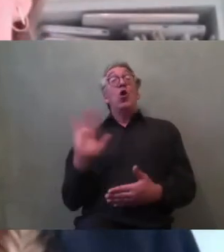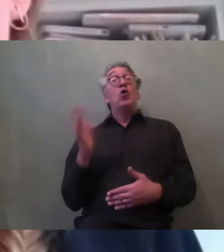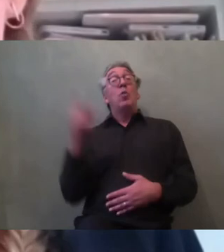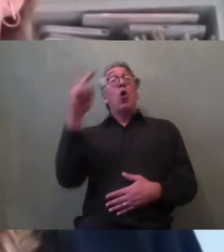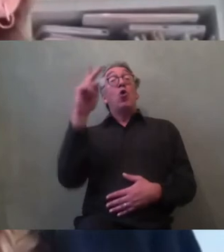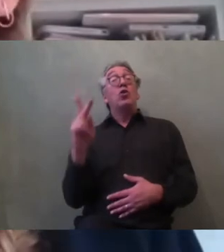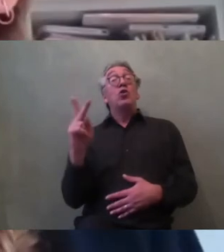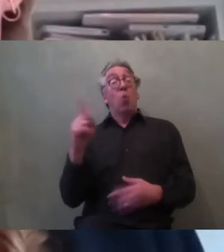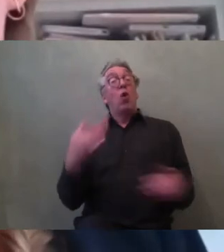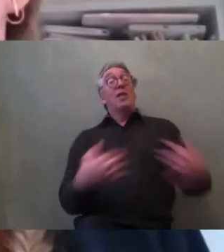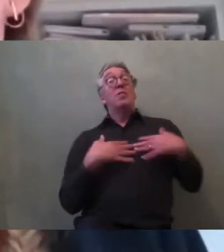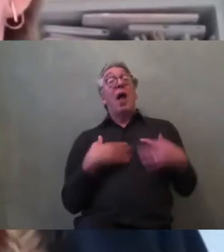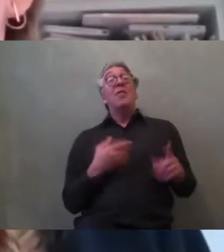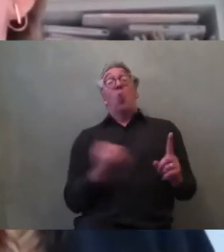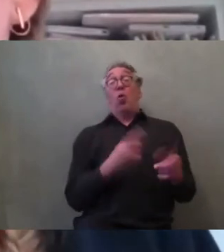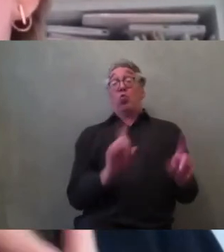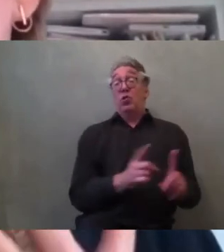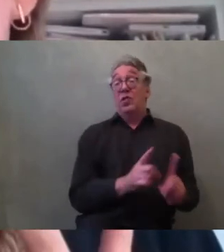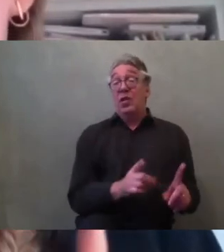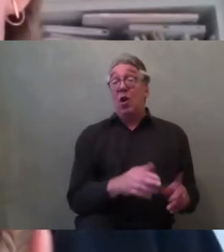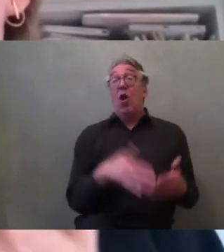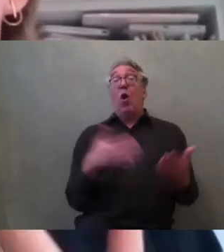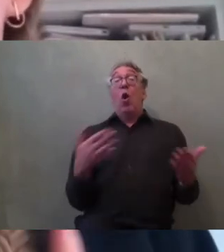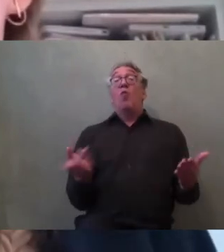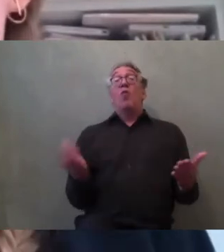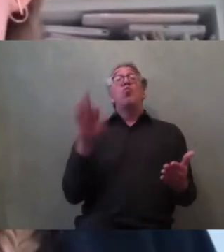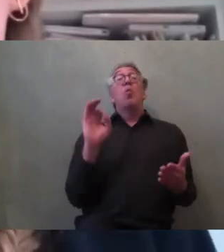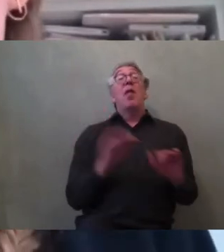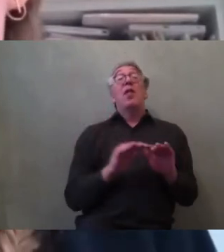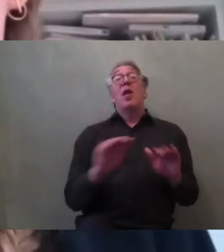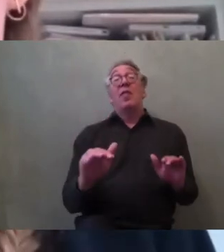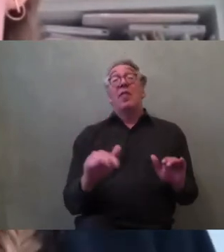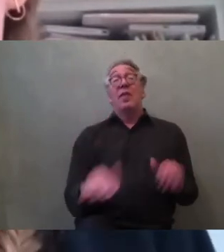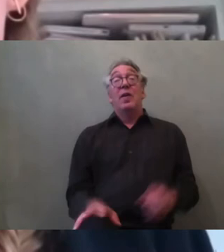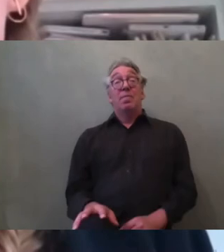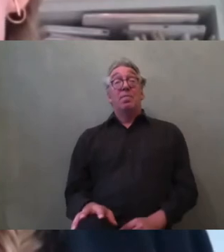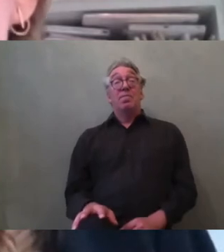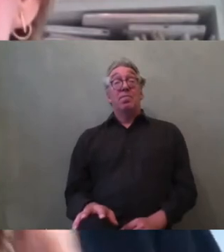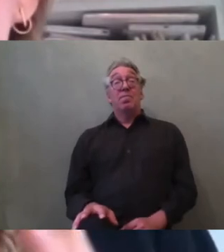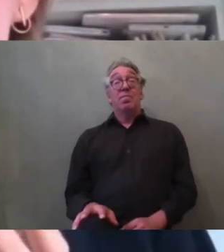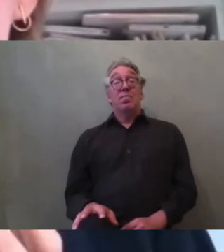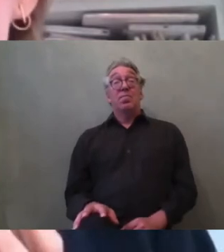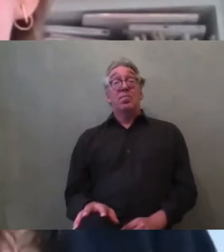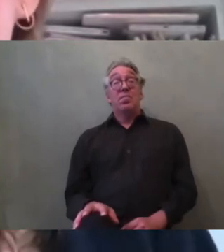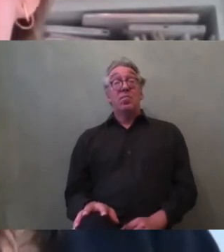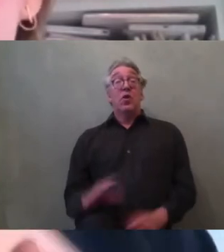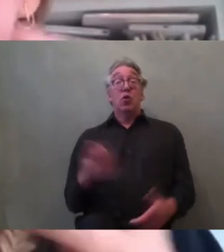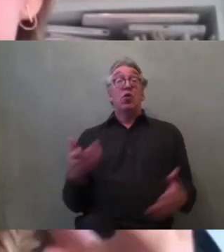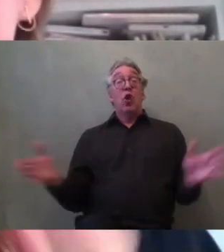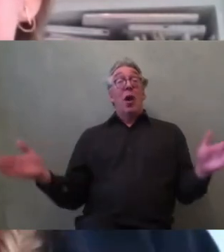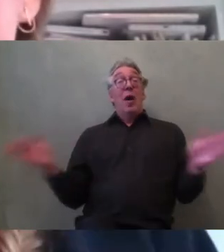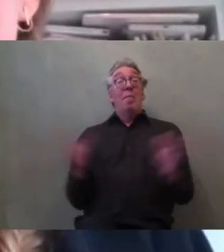muziekstukken. Of zijn bijvoorbeeld komen uit een bepaald land en komen dus door middel van die muziekstukken tot leven. Samen met het